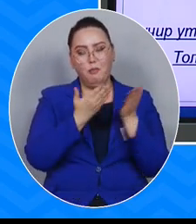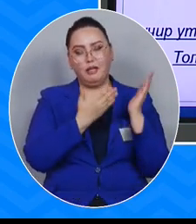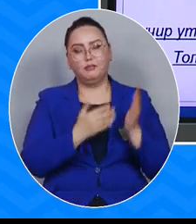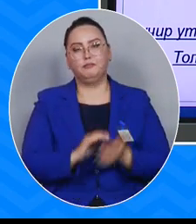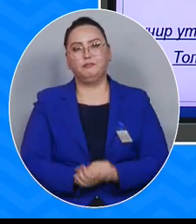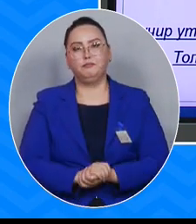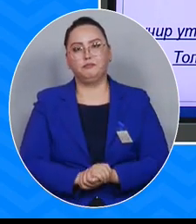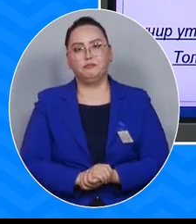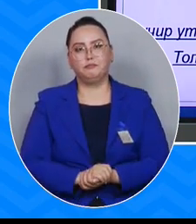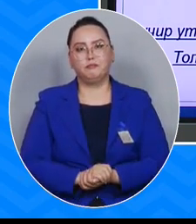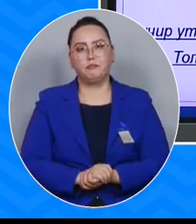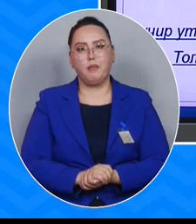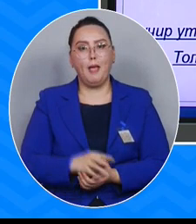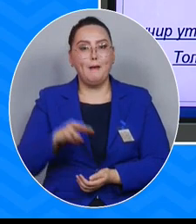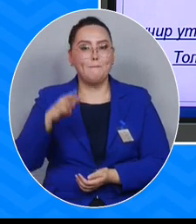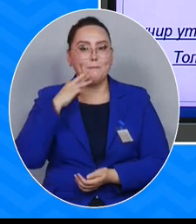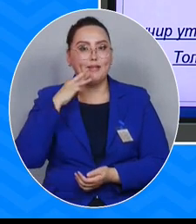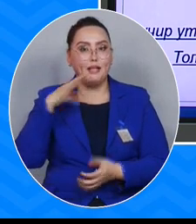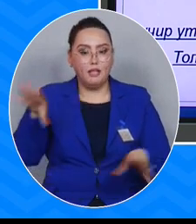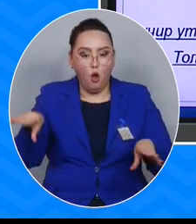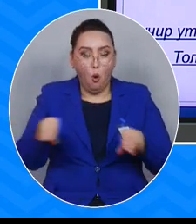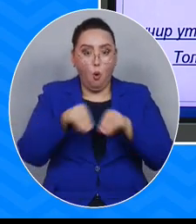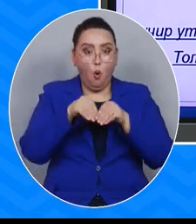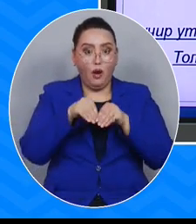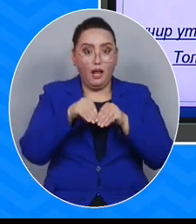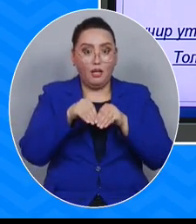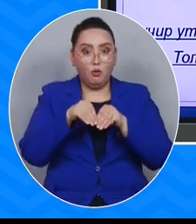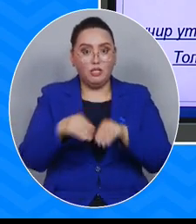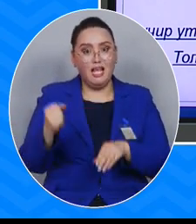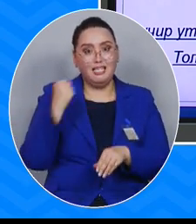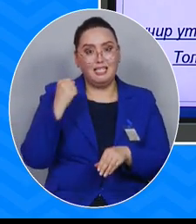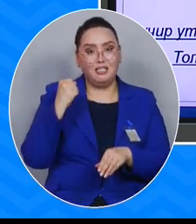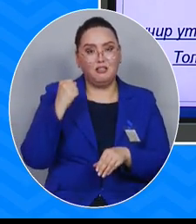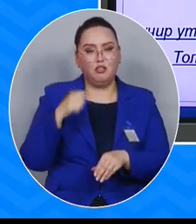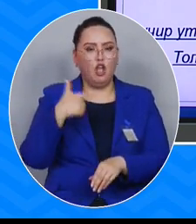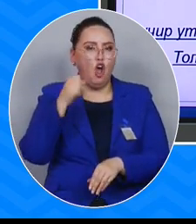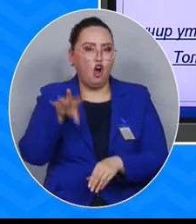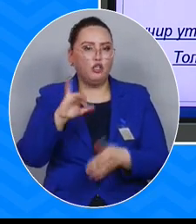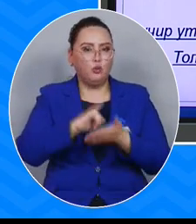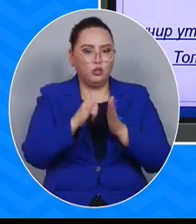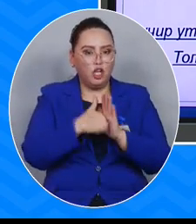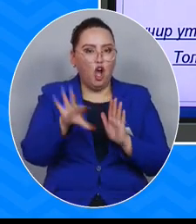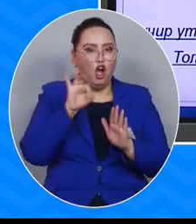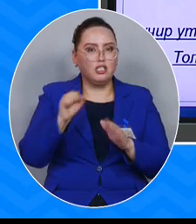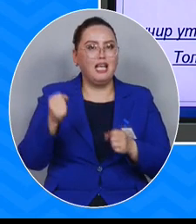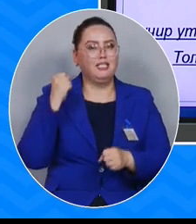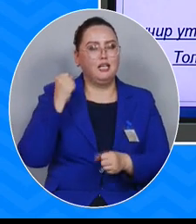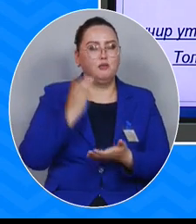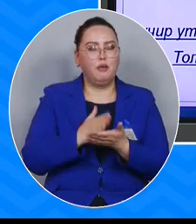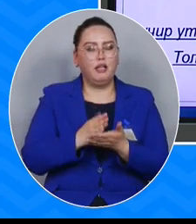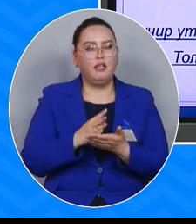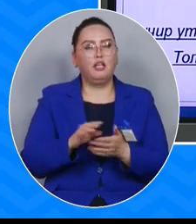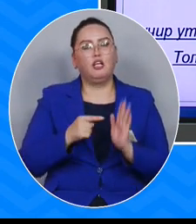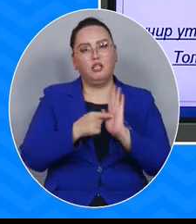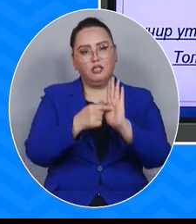мэдээллэс хуран гол нэгэлдэг бол алуэз өлээн гол өтөгөчэрэг олжаага нэг хэлбэр байдгаа. Задарай нэг хэсгээн хамгээн гол өтөгсэнэг